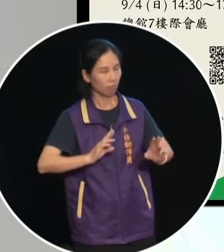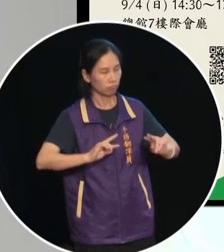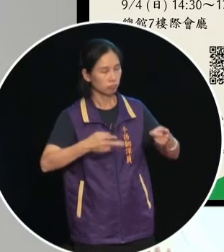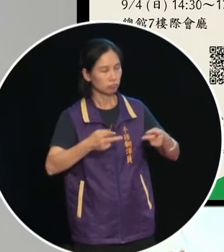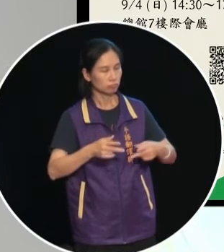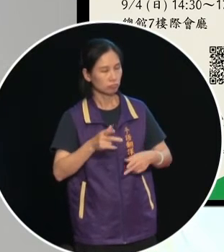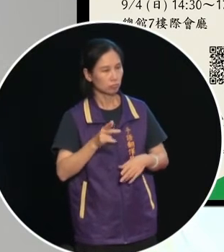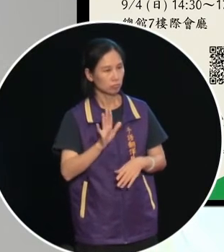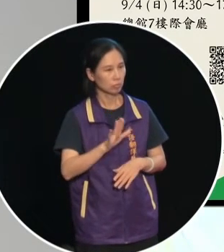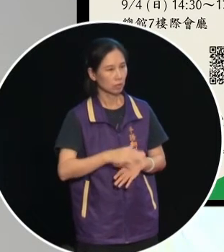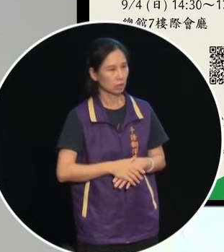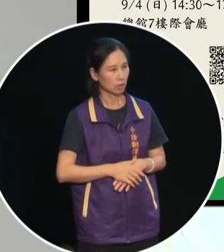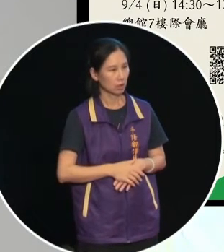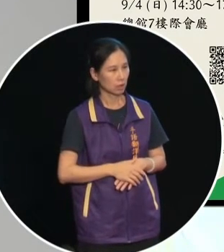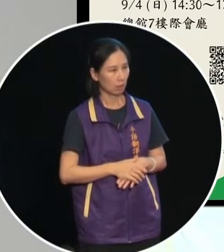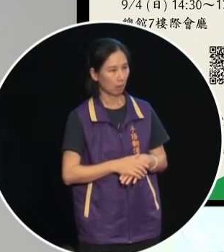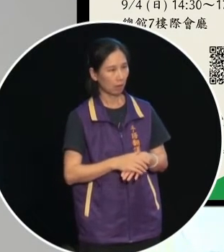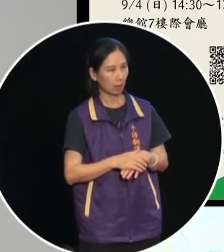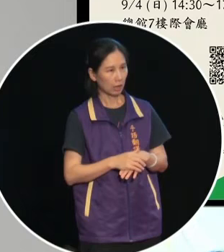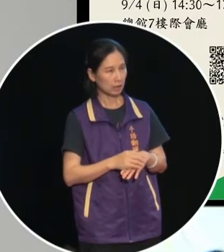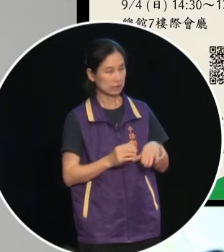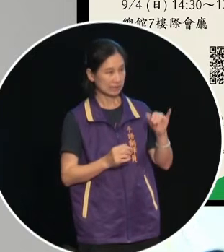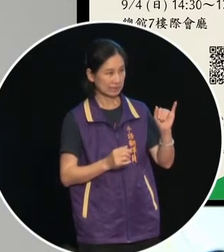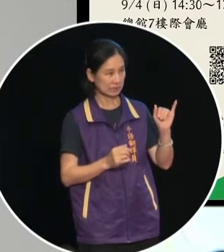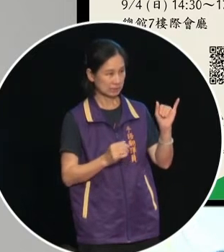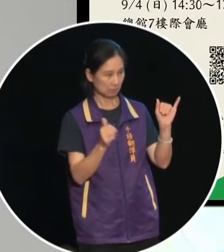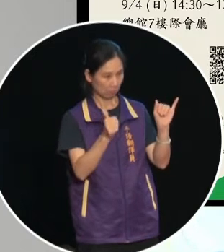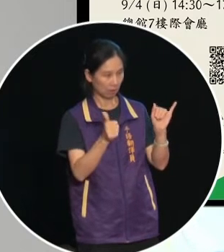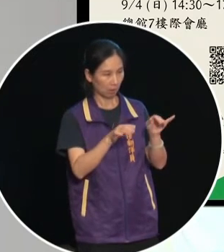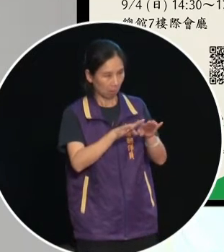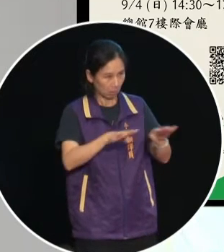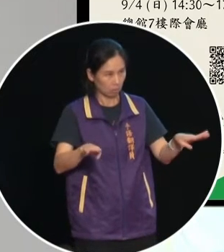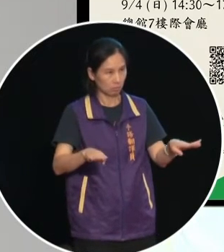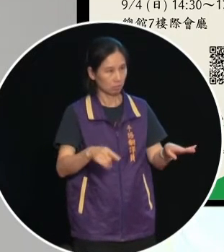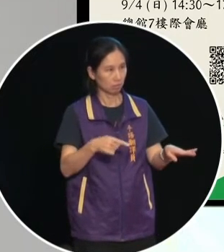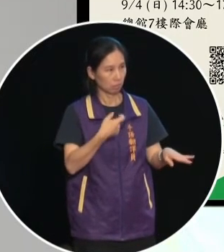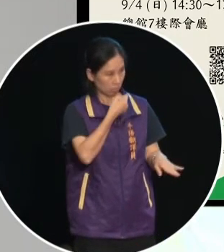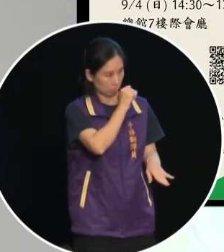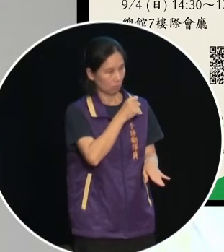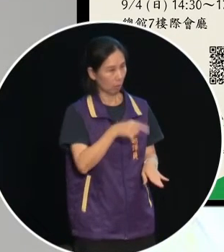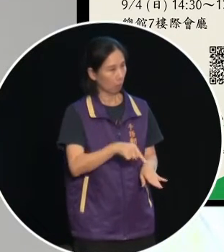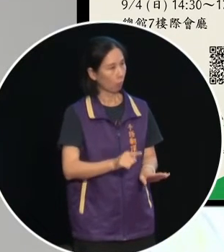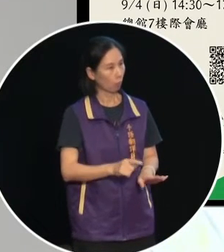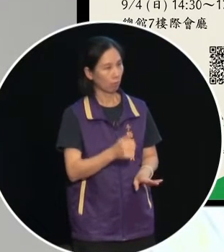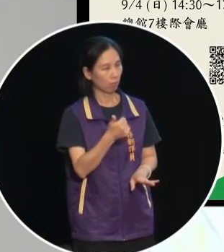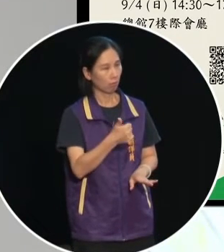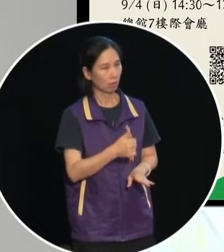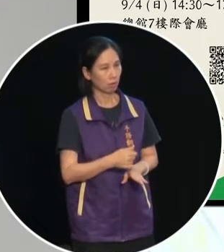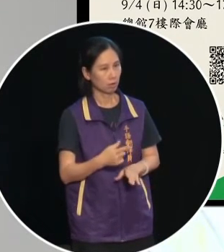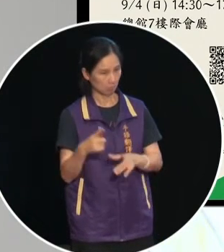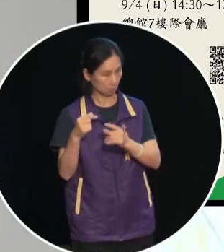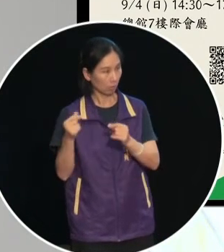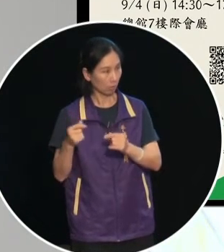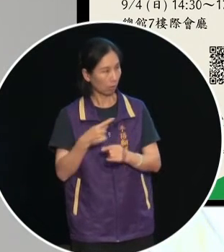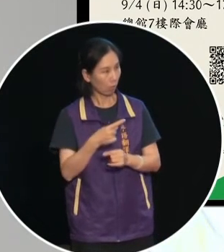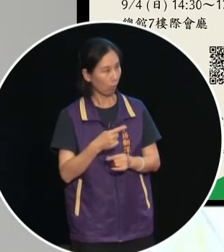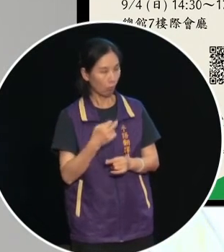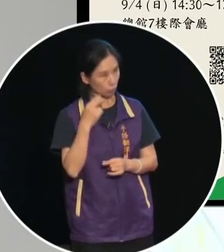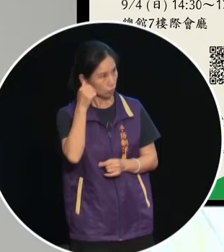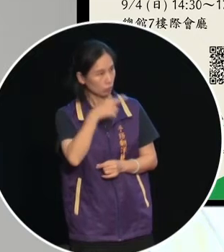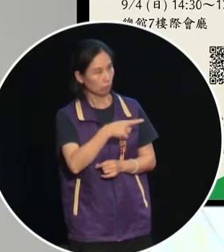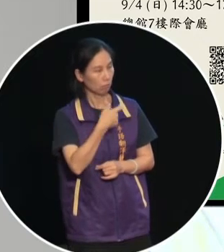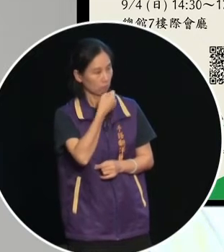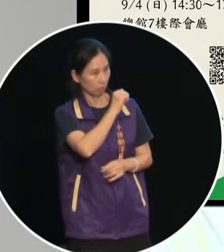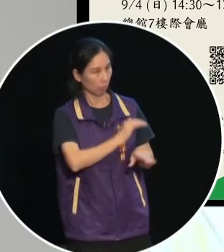分性别平等的台湾的进步，让日本的左派开始哇，台湾很厉